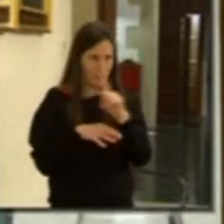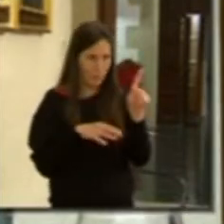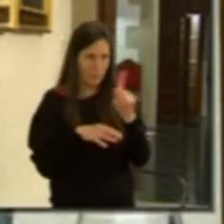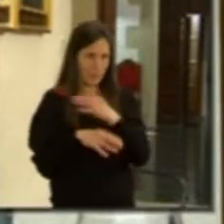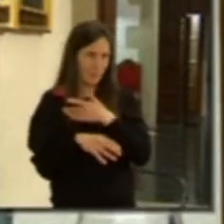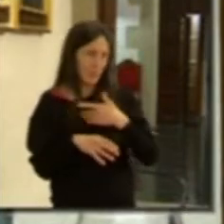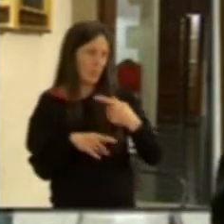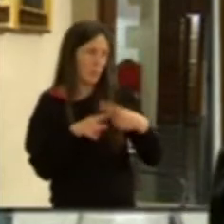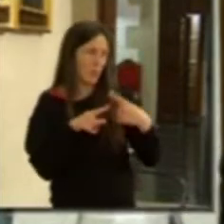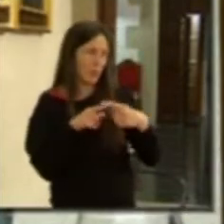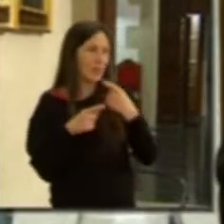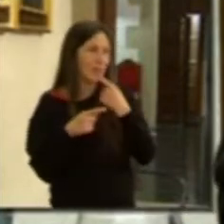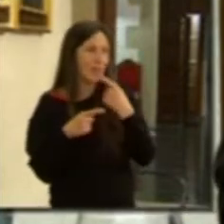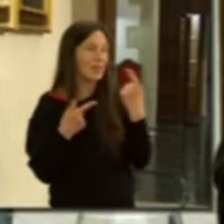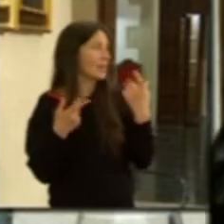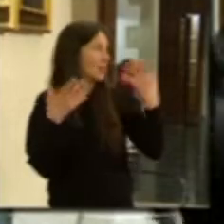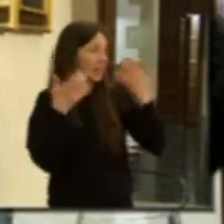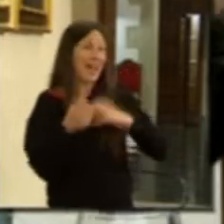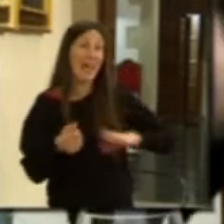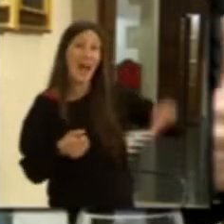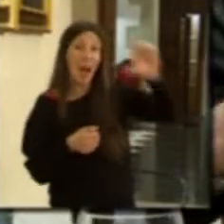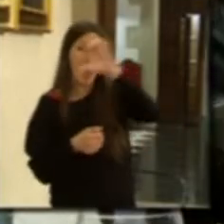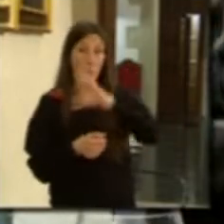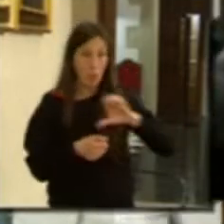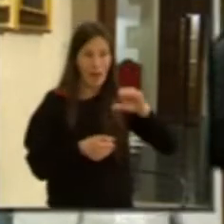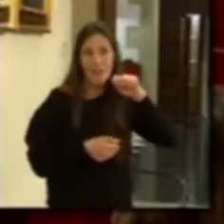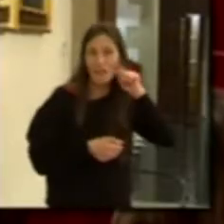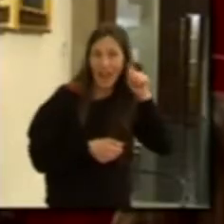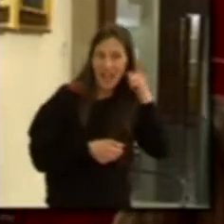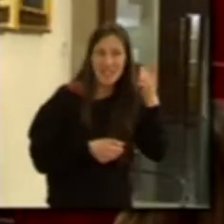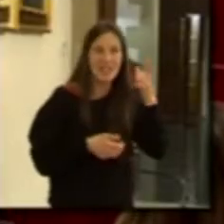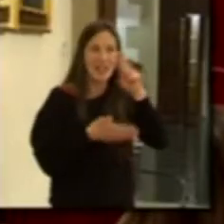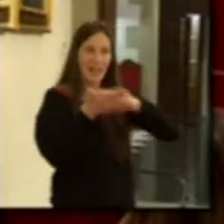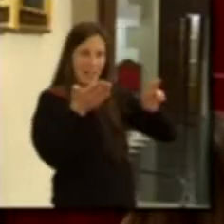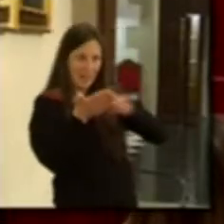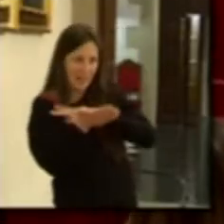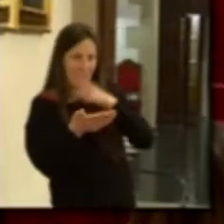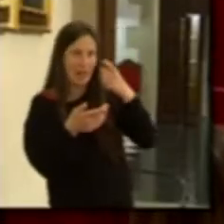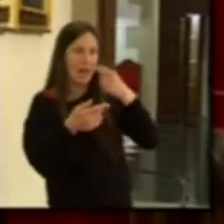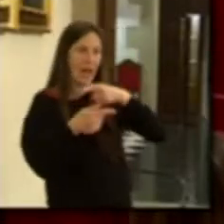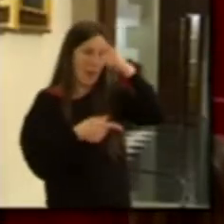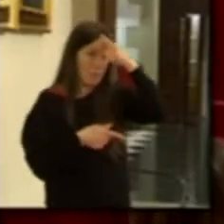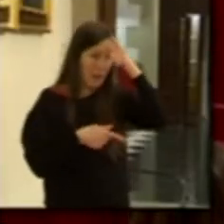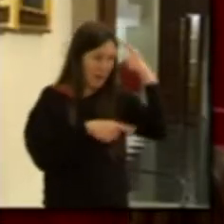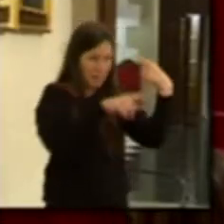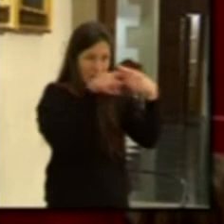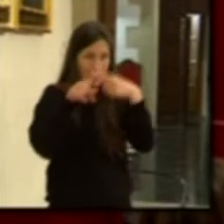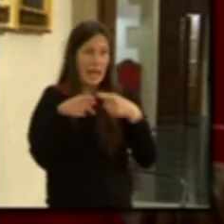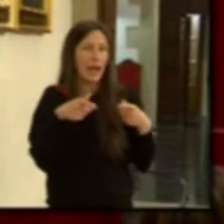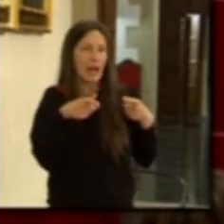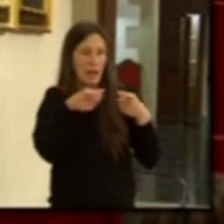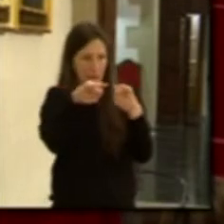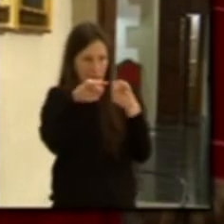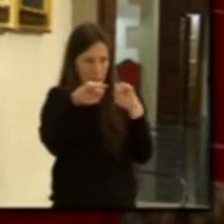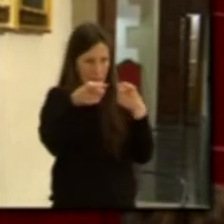etapa, els grans països europeus, França, Itàlia, Gran Bretanya, el que ara és Alemanya, estaven en un conflicte bèl·lic,